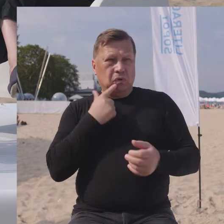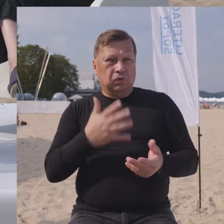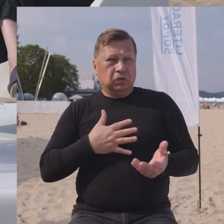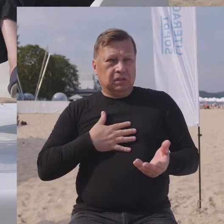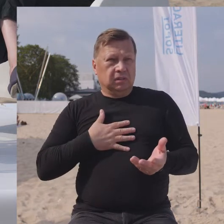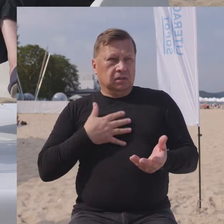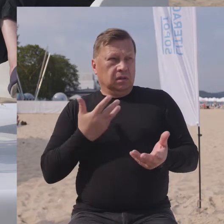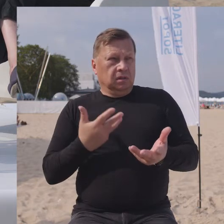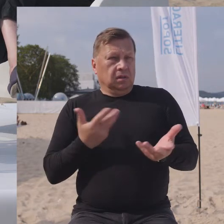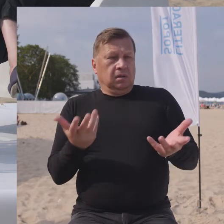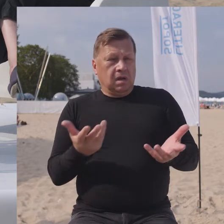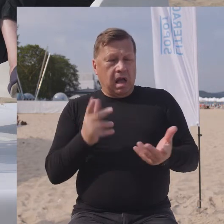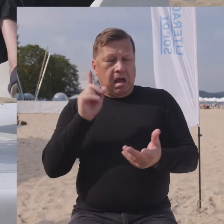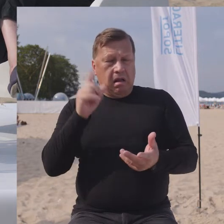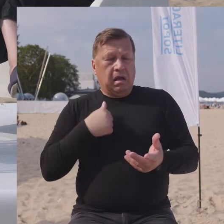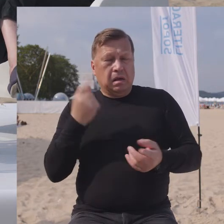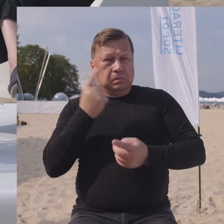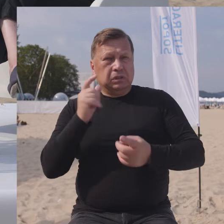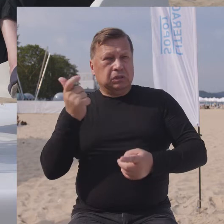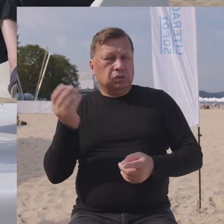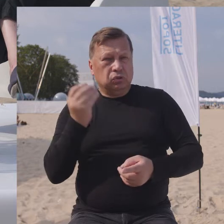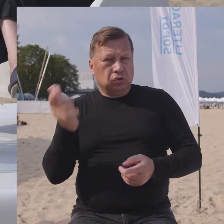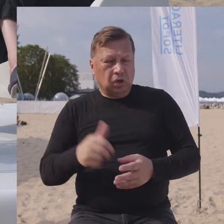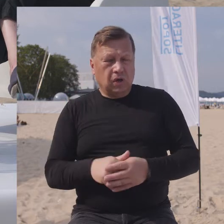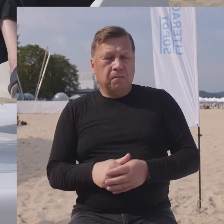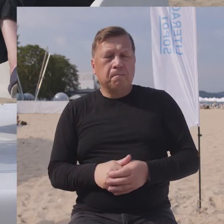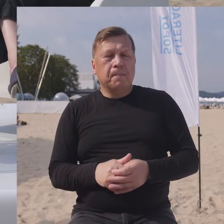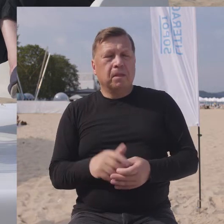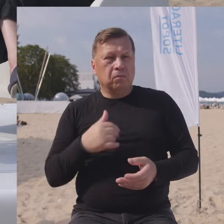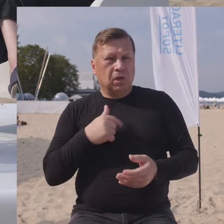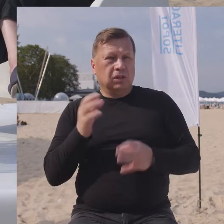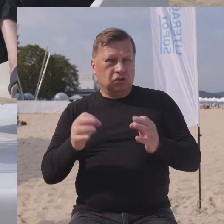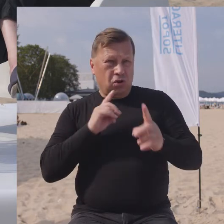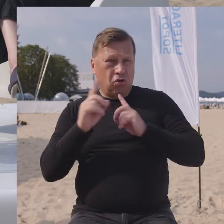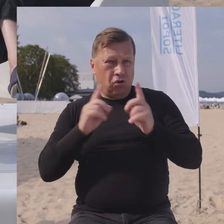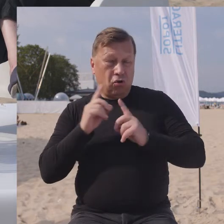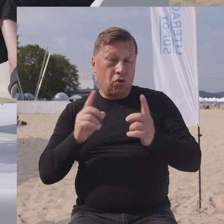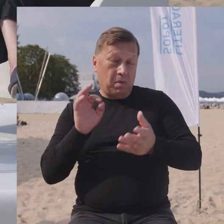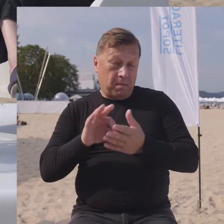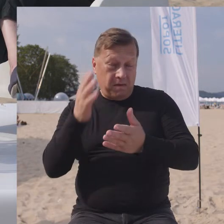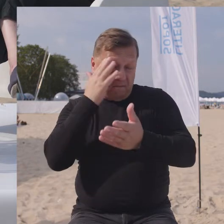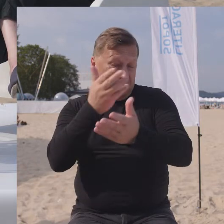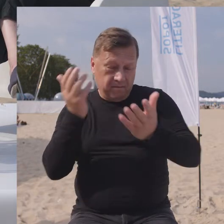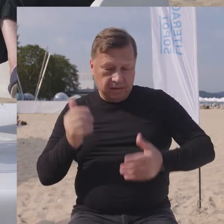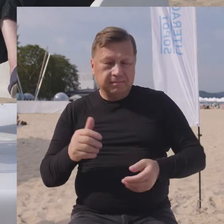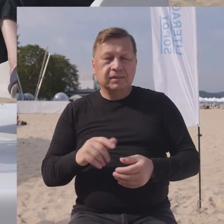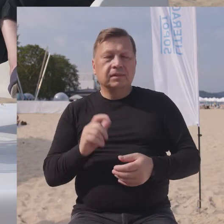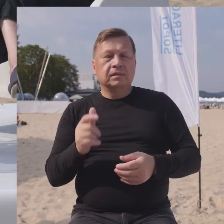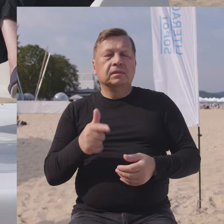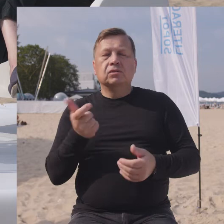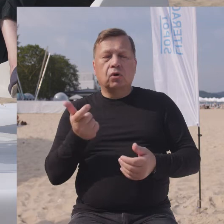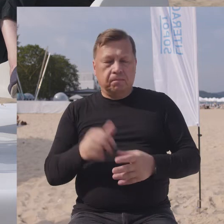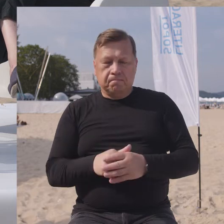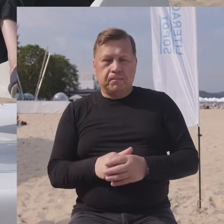strony mam nadzieję, że udało mi się i że to też wybrzmiało w naszej dzisiejszej rozmowie, postawić